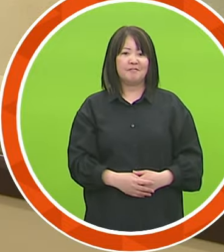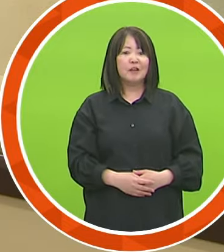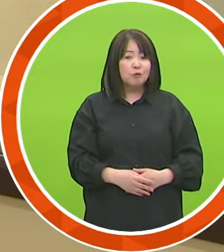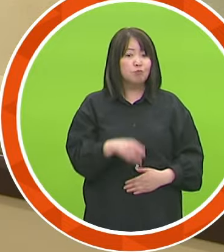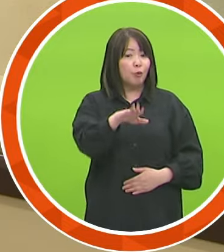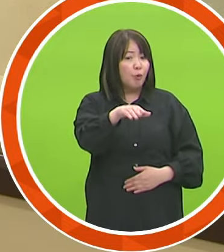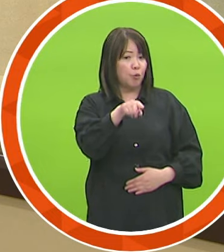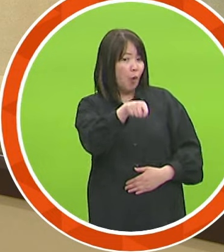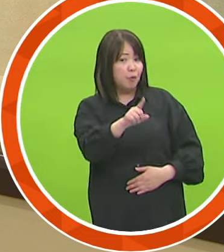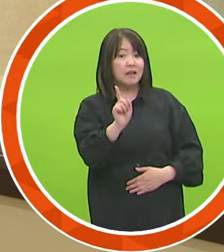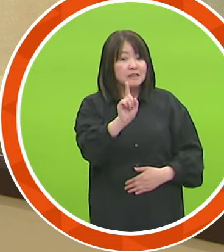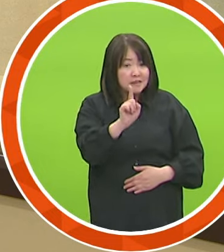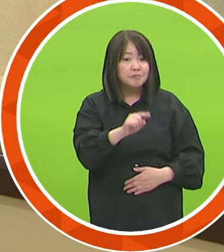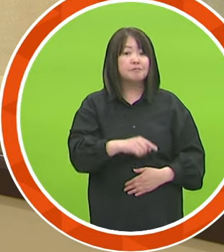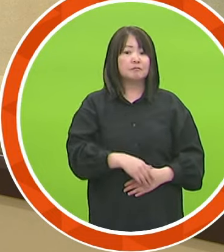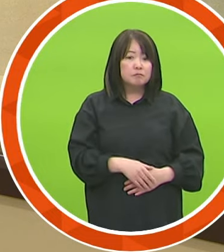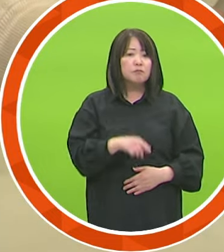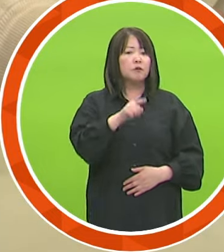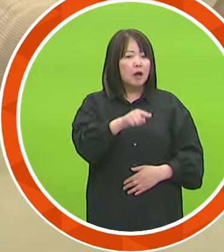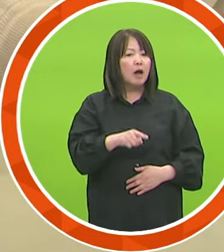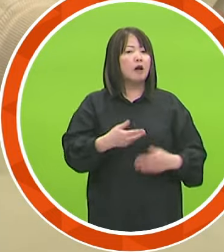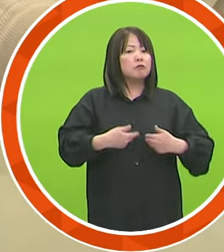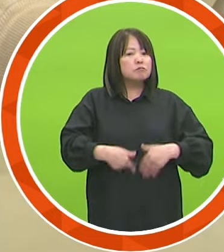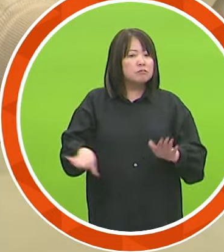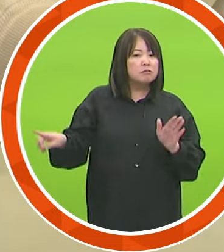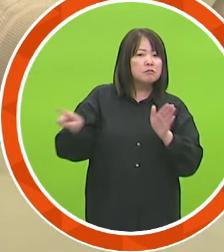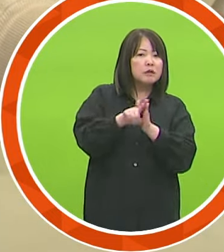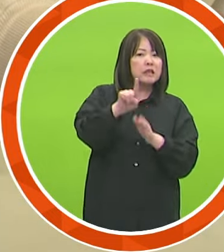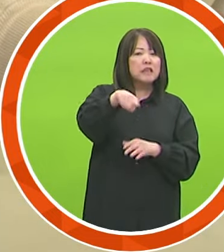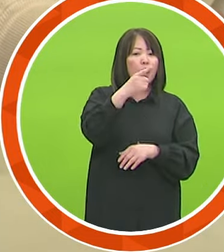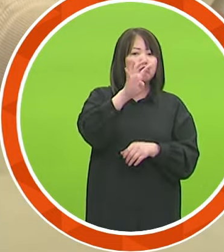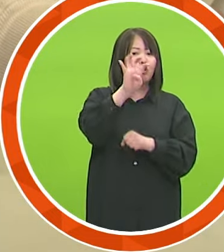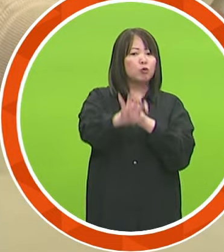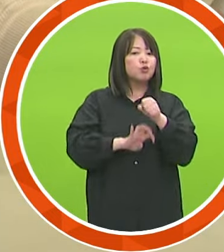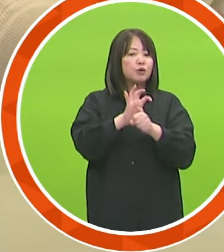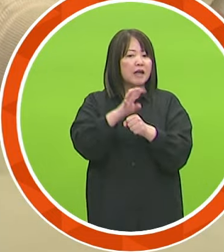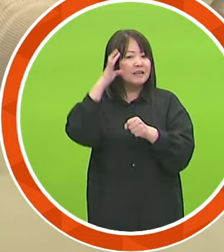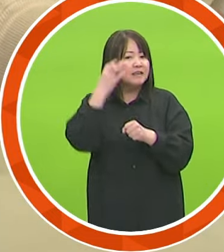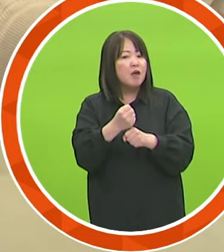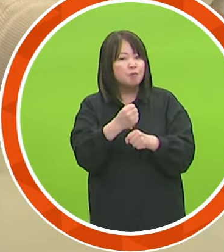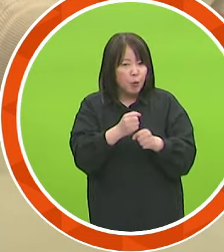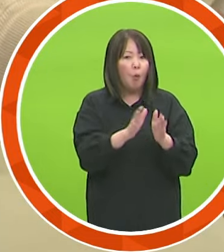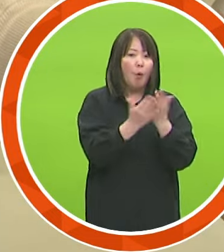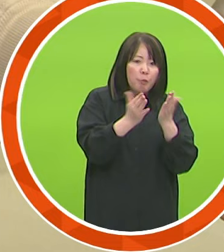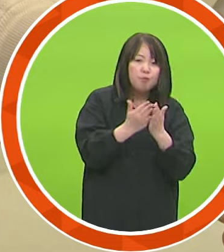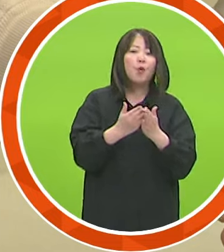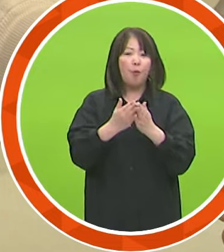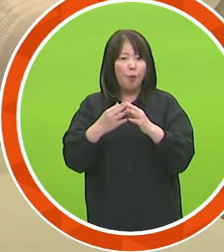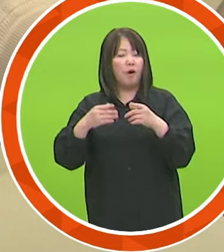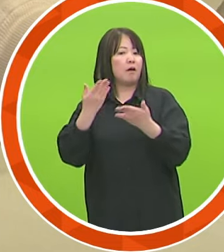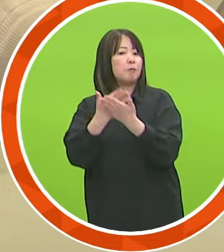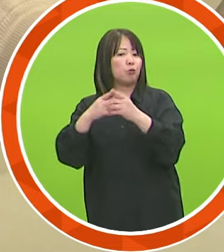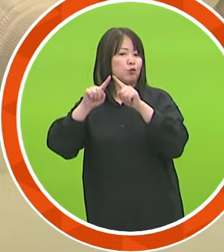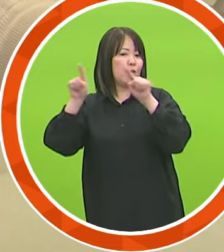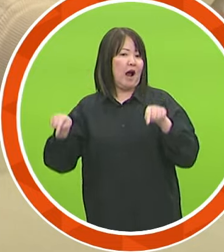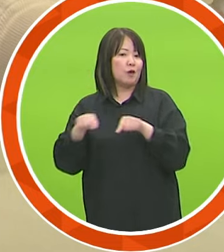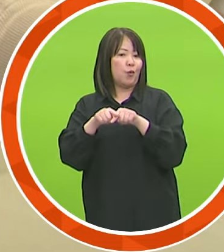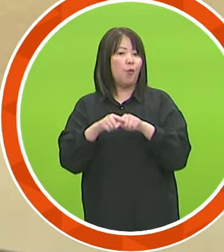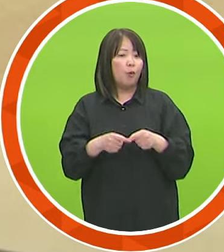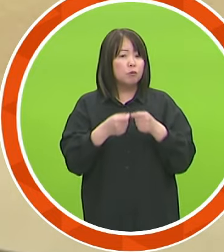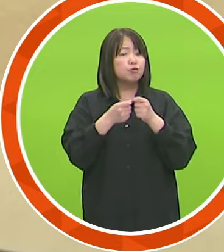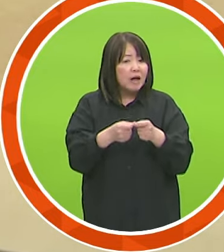山根さん、こちらは何ですか。 はい、南くんぞう生誕140年を記念して作られた図録とポストカ